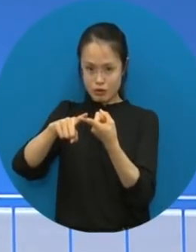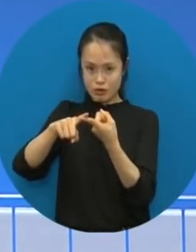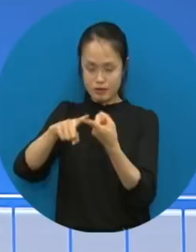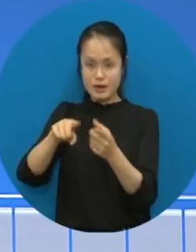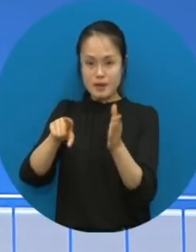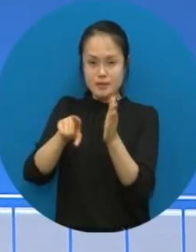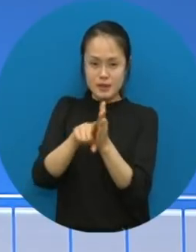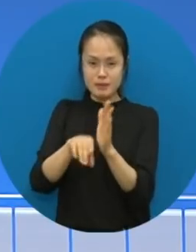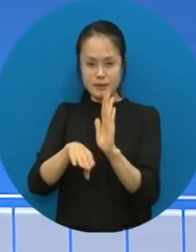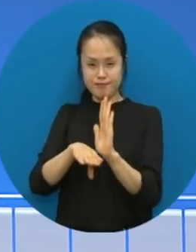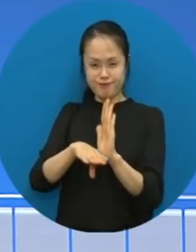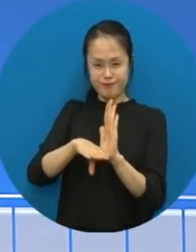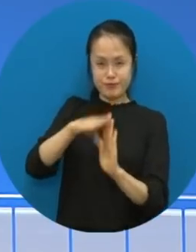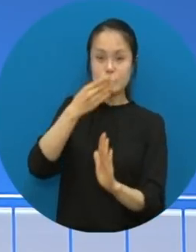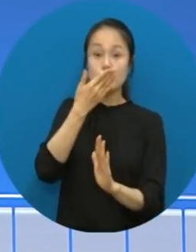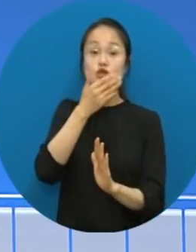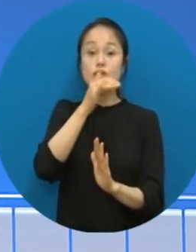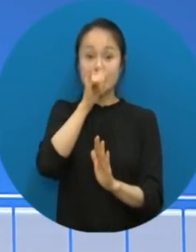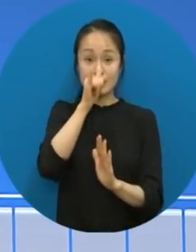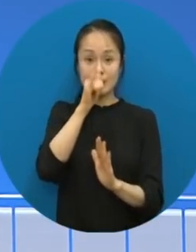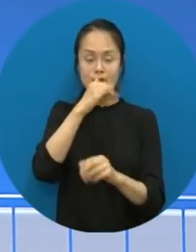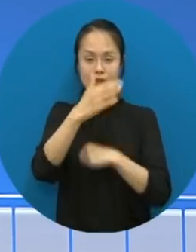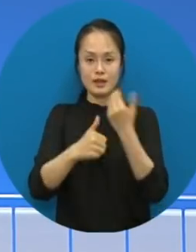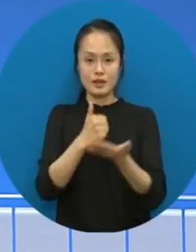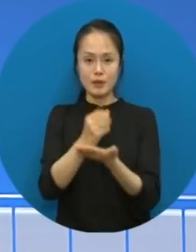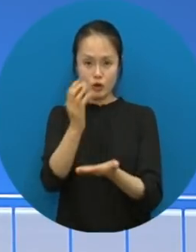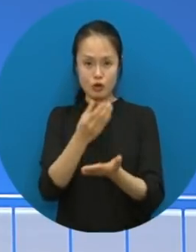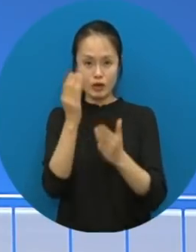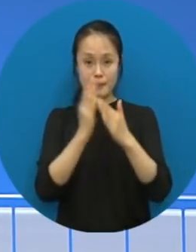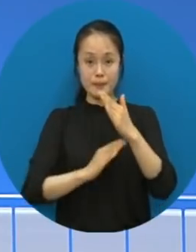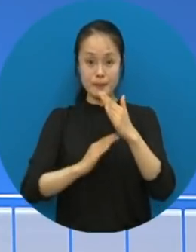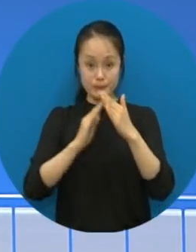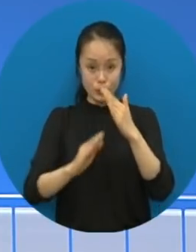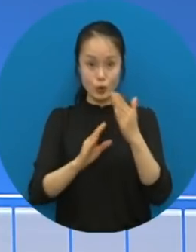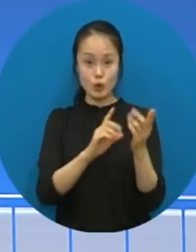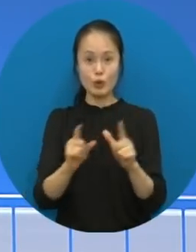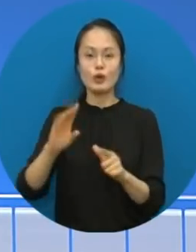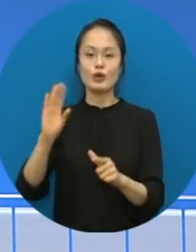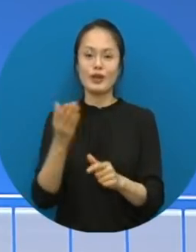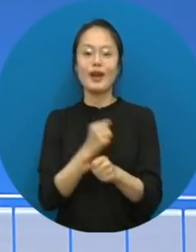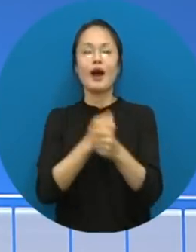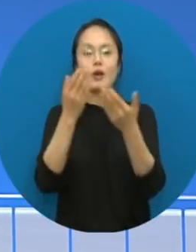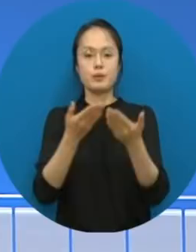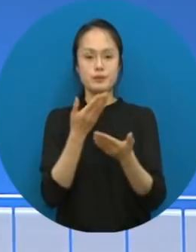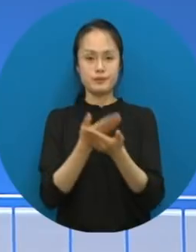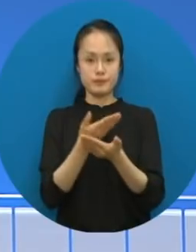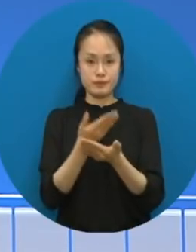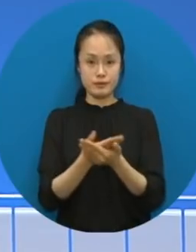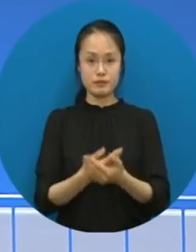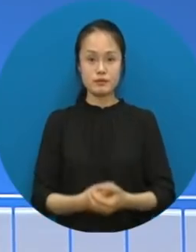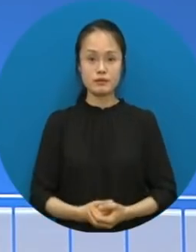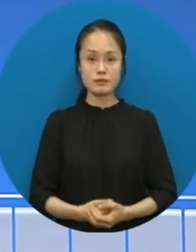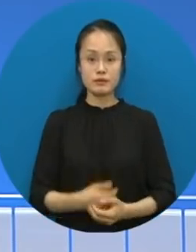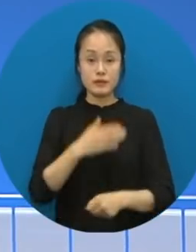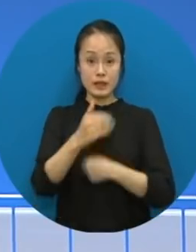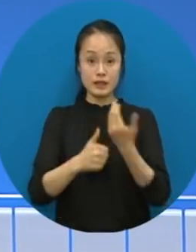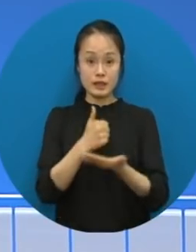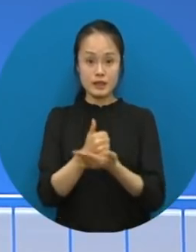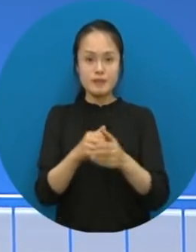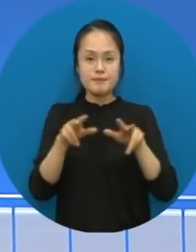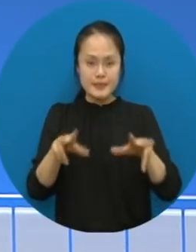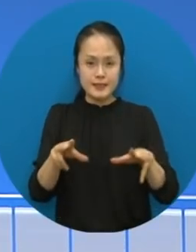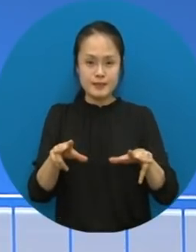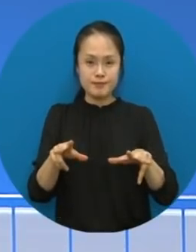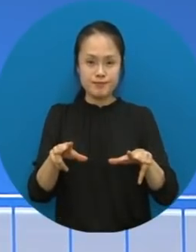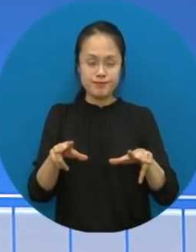자라나는 하나님의 거룩한 백성들 되게 하여 주시옵소서. 하나님 이 밤에 전부를